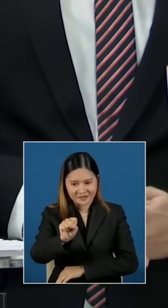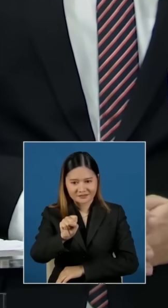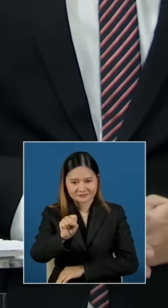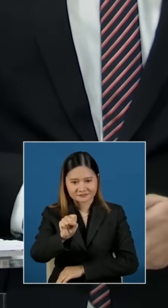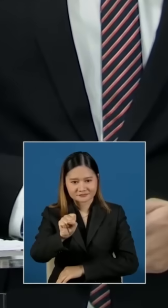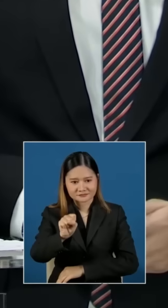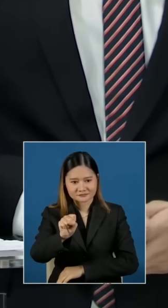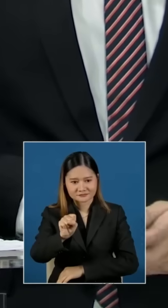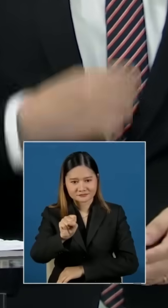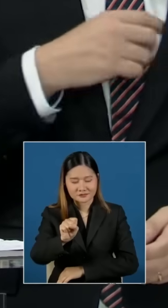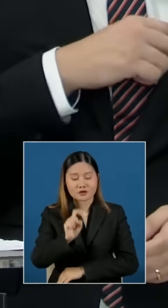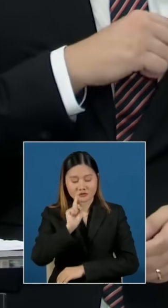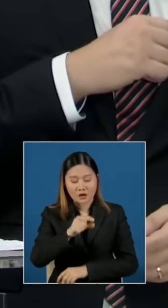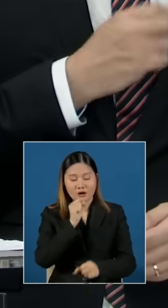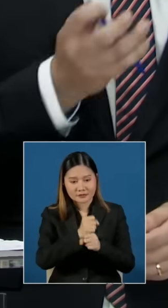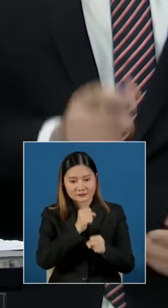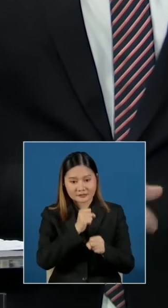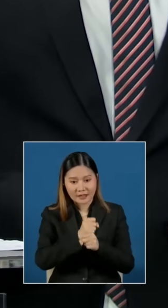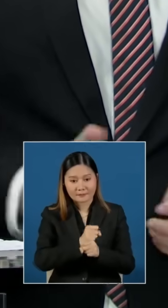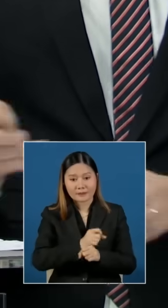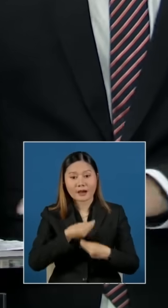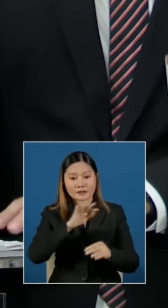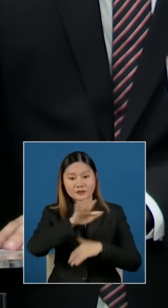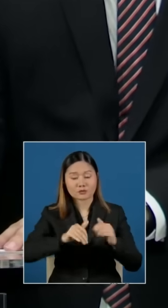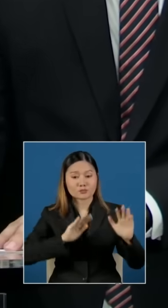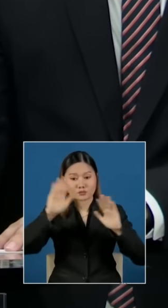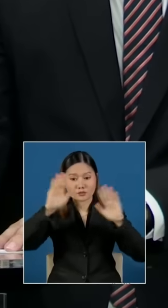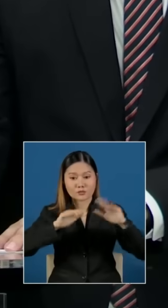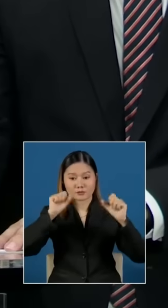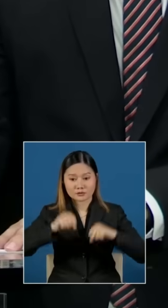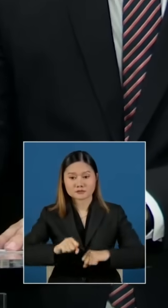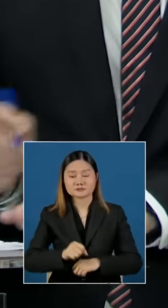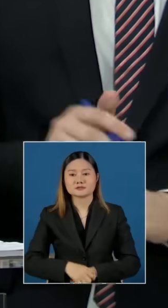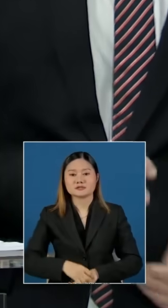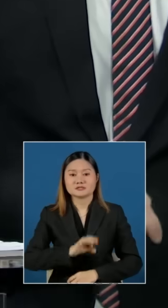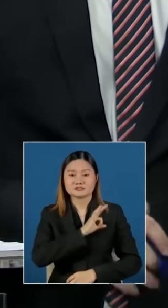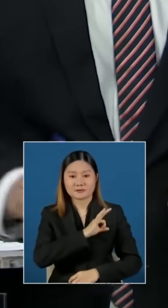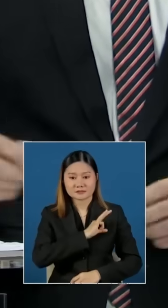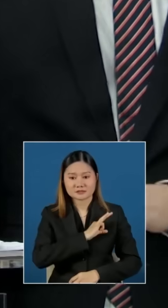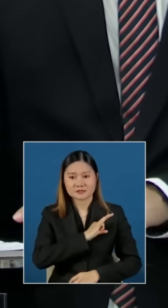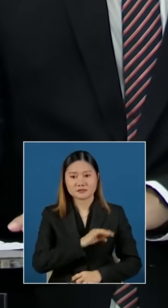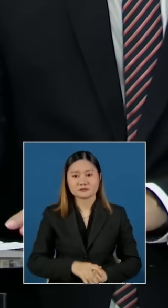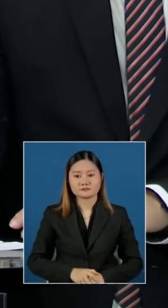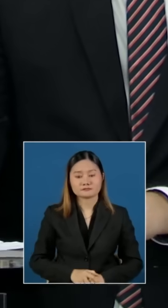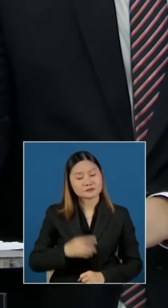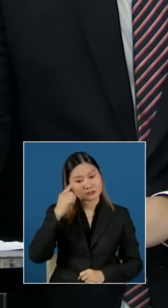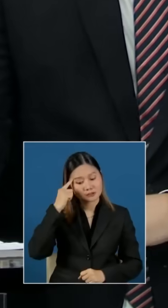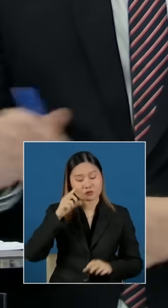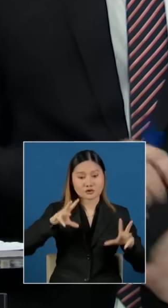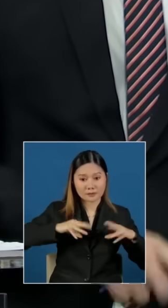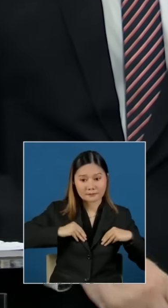เปิดดำเนินการให้มีการลงมตินะครับว่าสมาชิกรัฐสภาเนี่ยเห็นชอบหรือไม่เห็นชอบกับยั